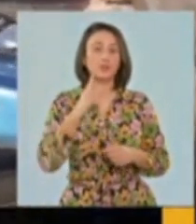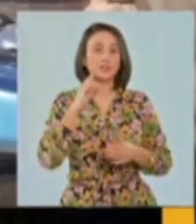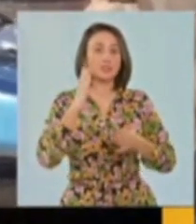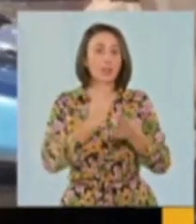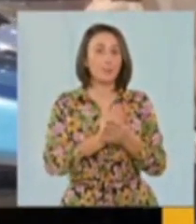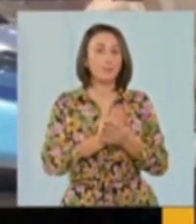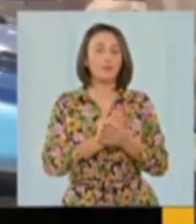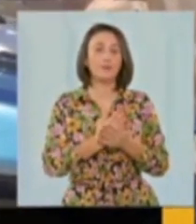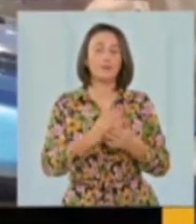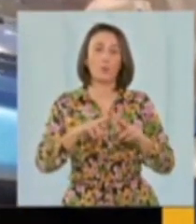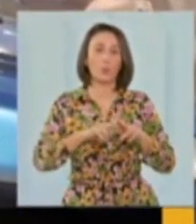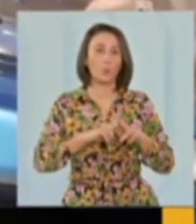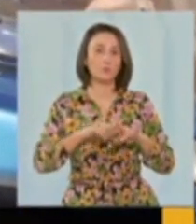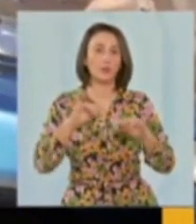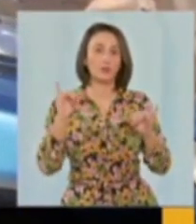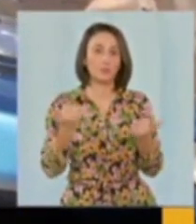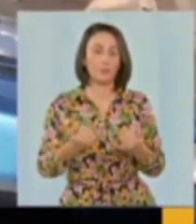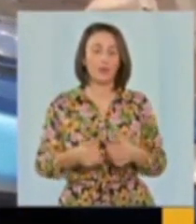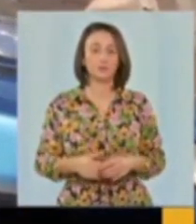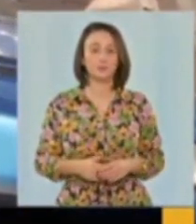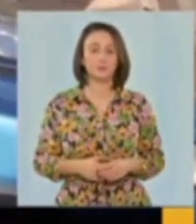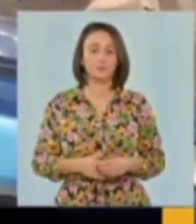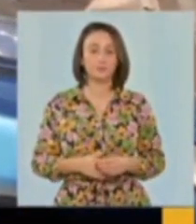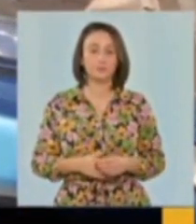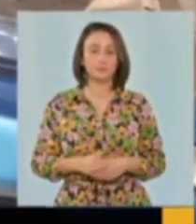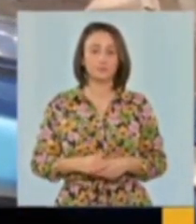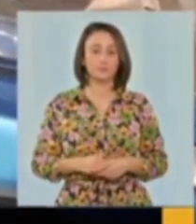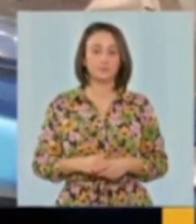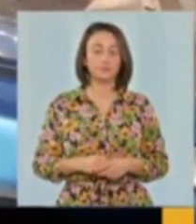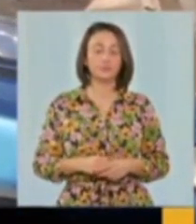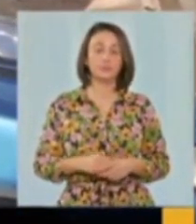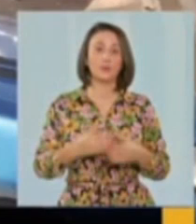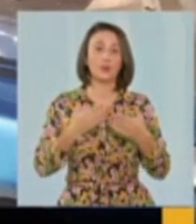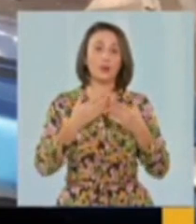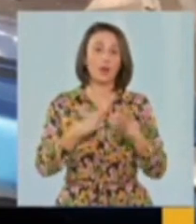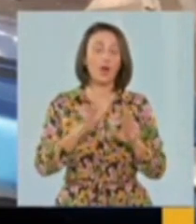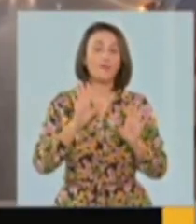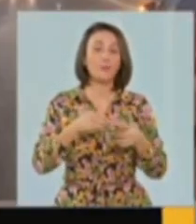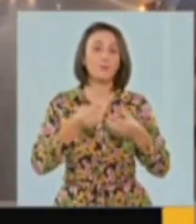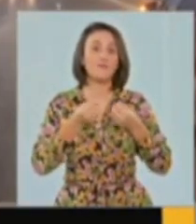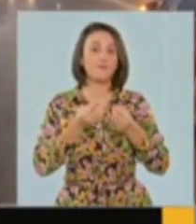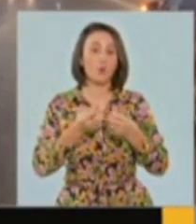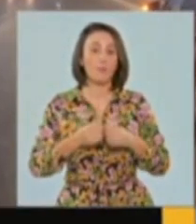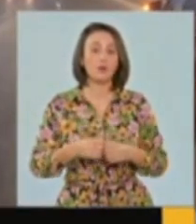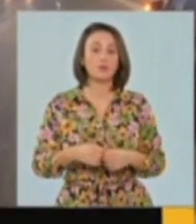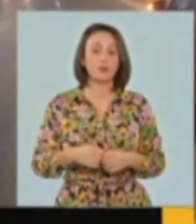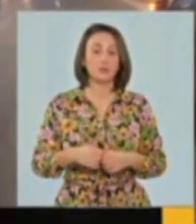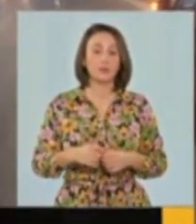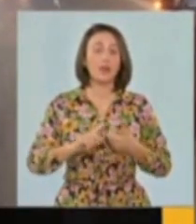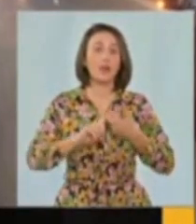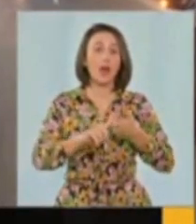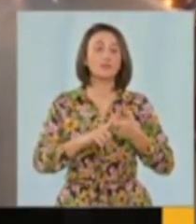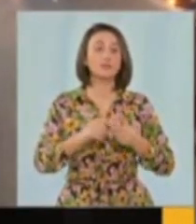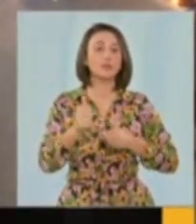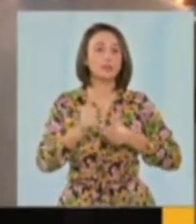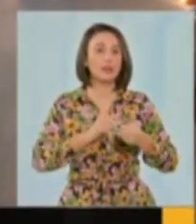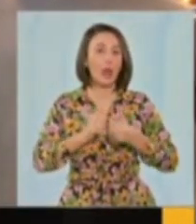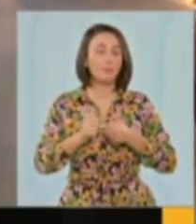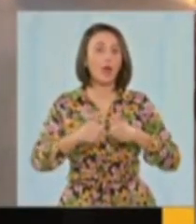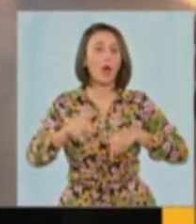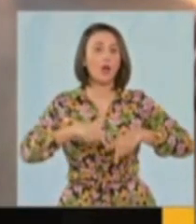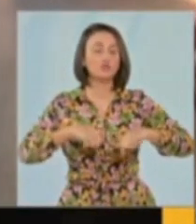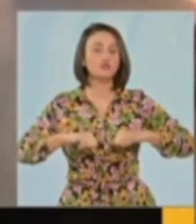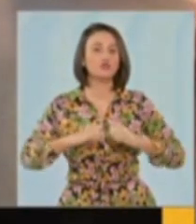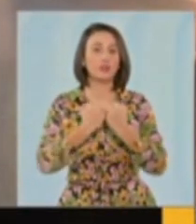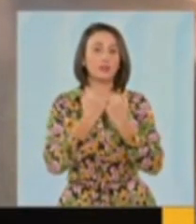cu exactitate. Vă dați seama cum s-a produs acest carambol. De îndată ce vom avea informații legate de dinamica procedurii accidentului,